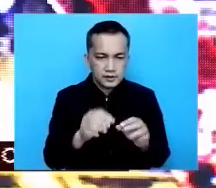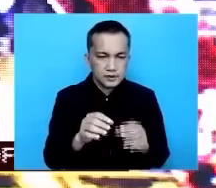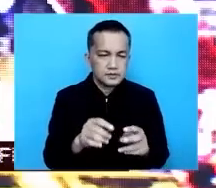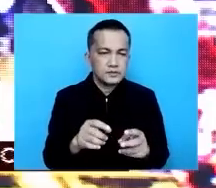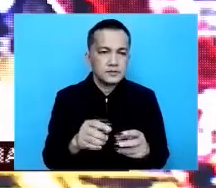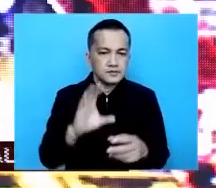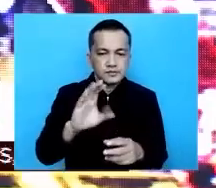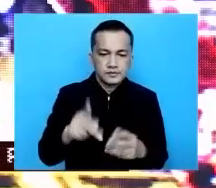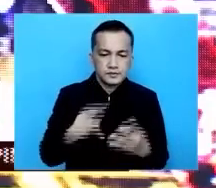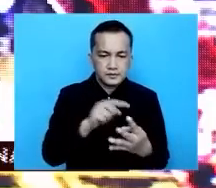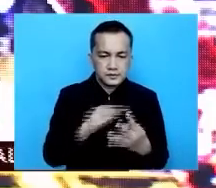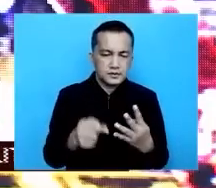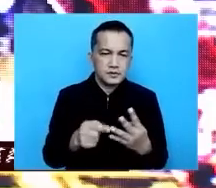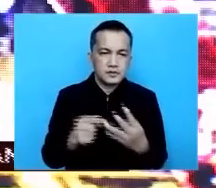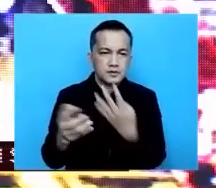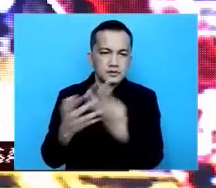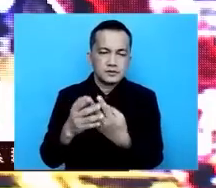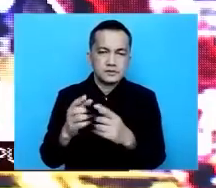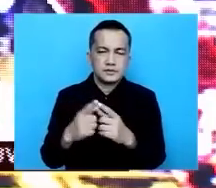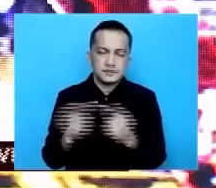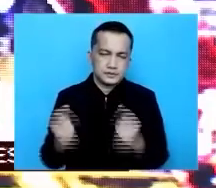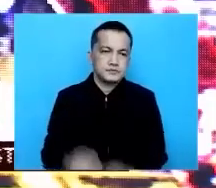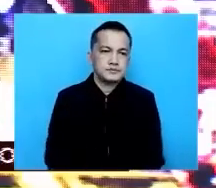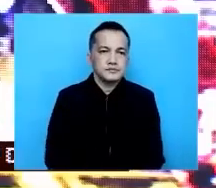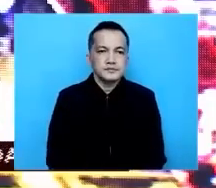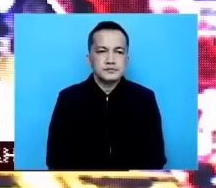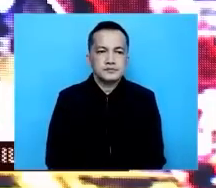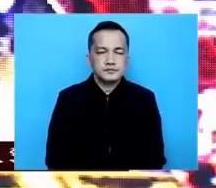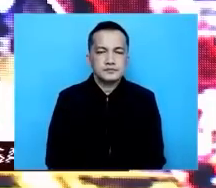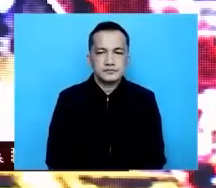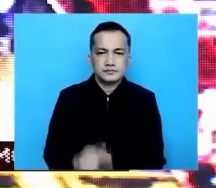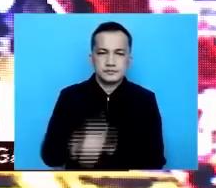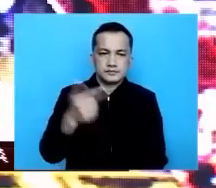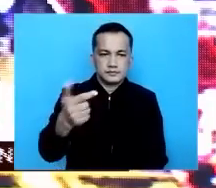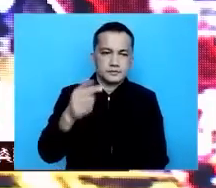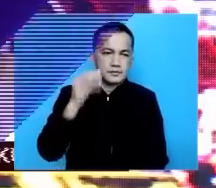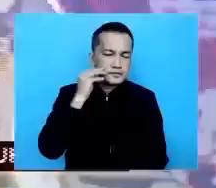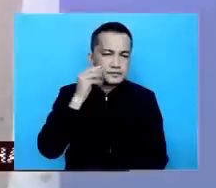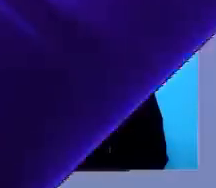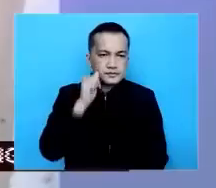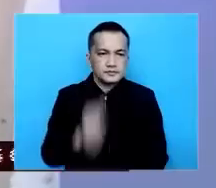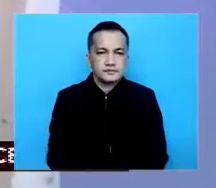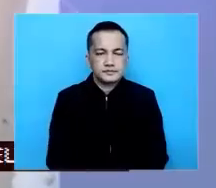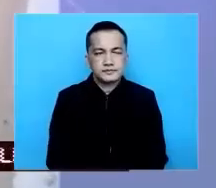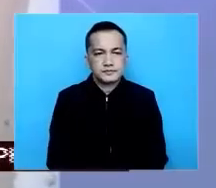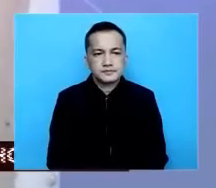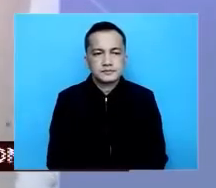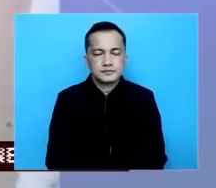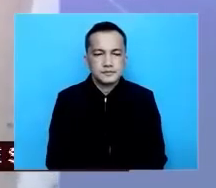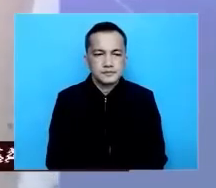kulungan ng mga Japanese nationals. Nasa front and balitang yan si Marlene Alcaide.